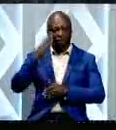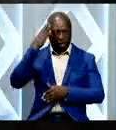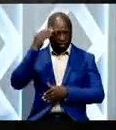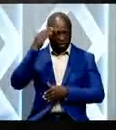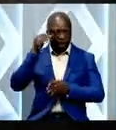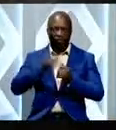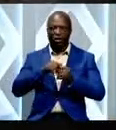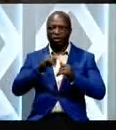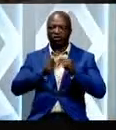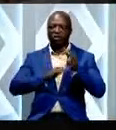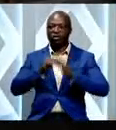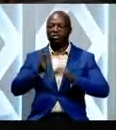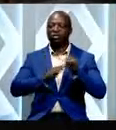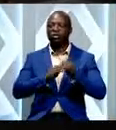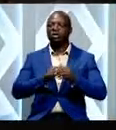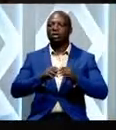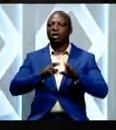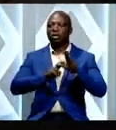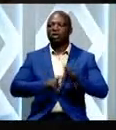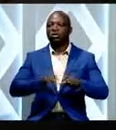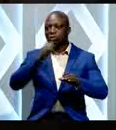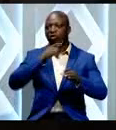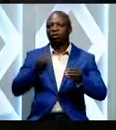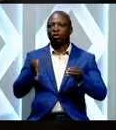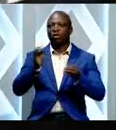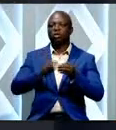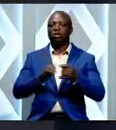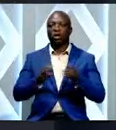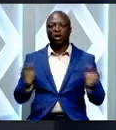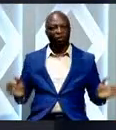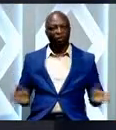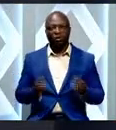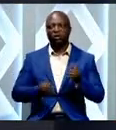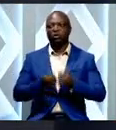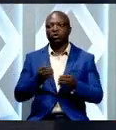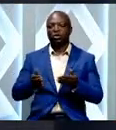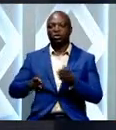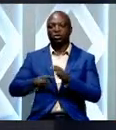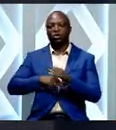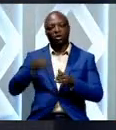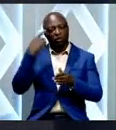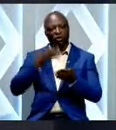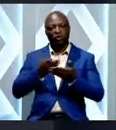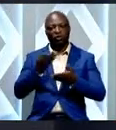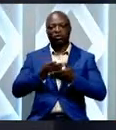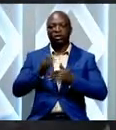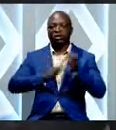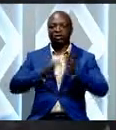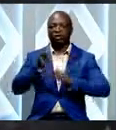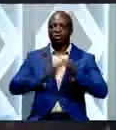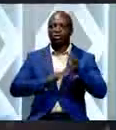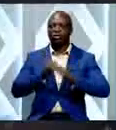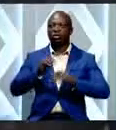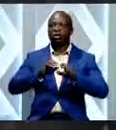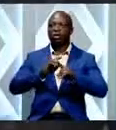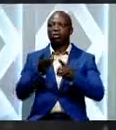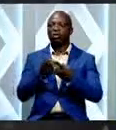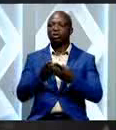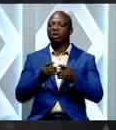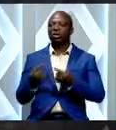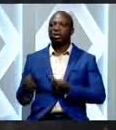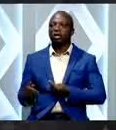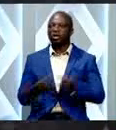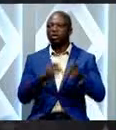d'infrastructure, les assises de Lomé vont contribuer à mobiliser plus de ressources pour le financement des infrastructures dans les domaines des transports